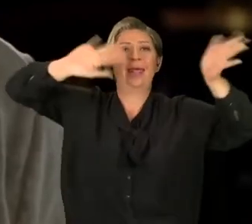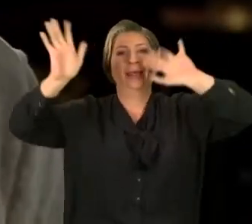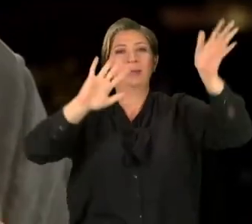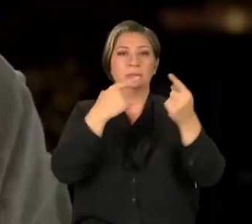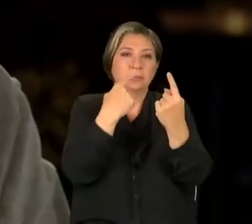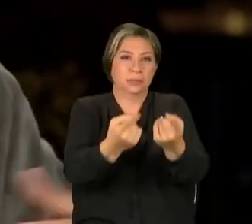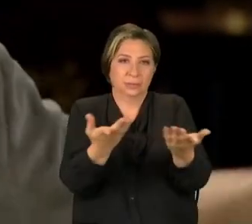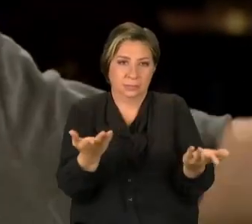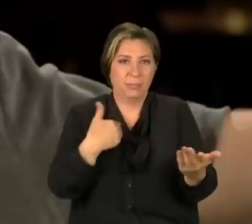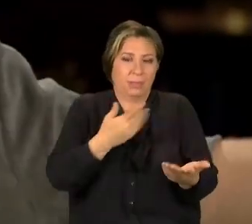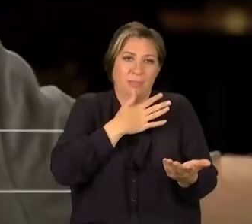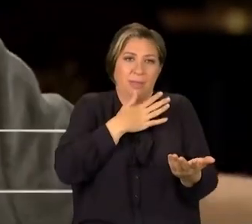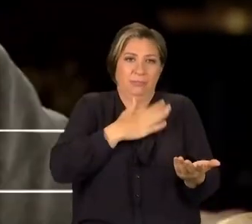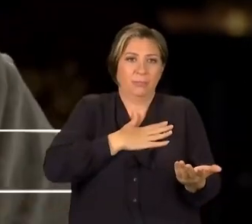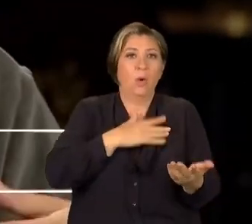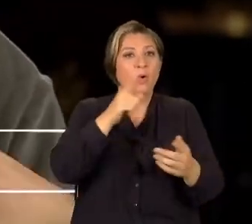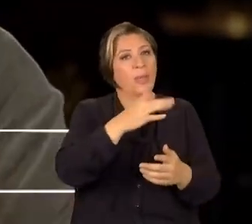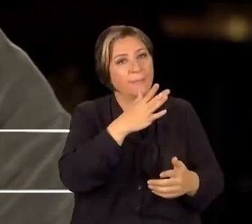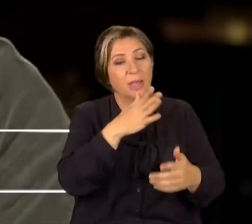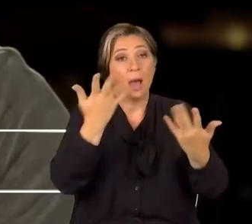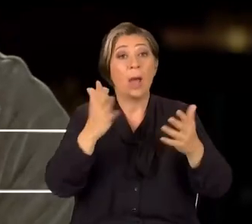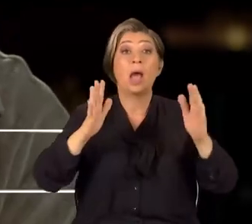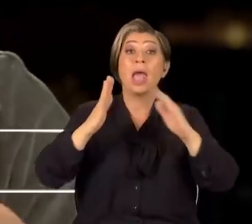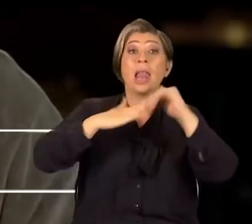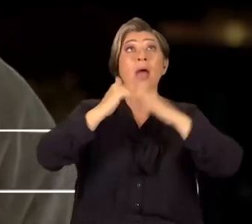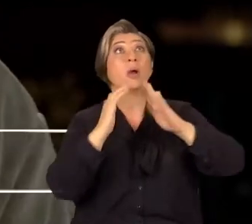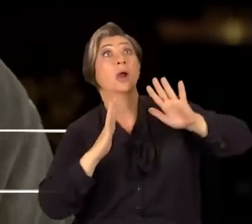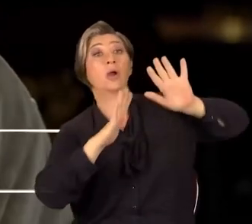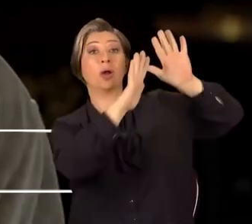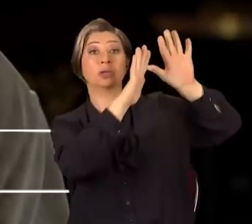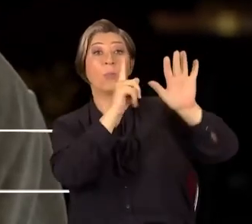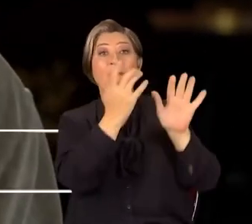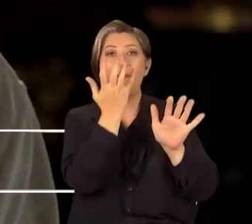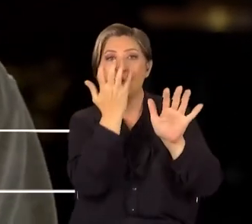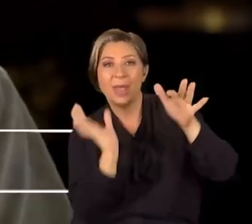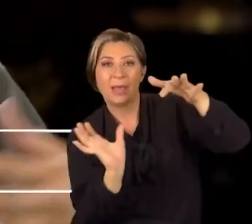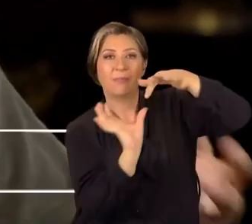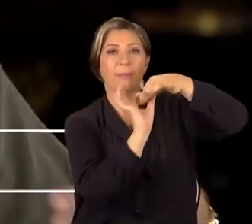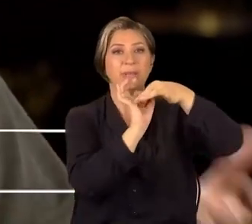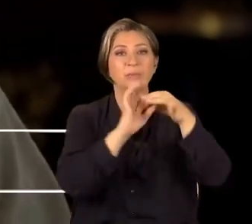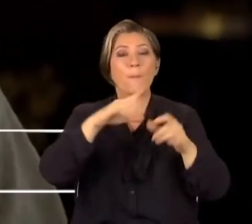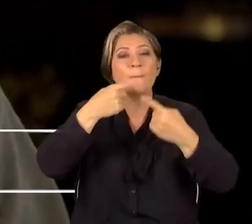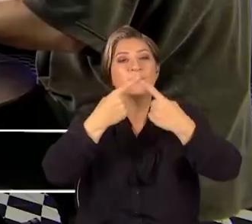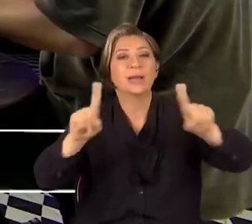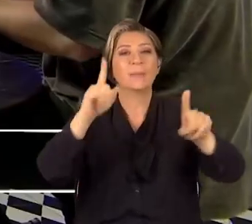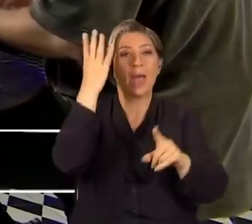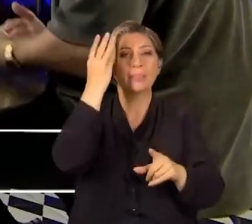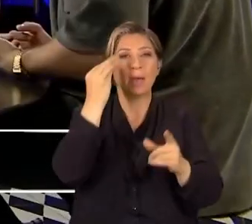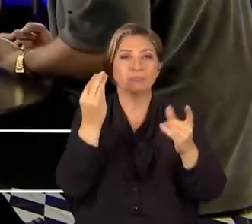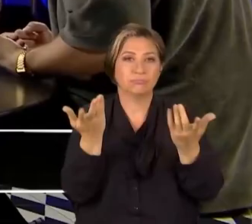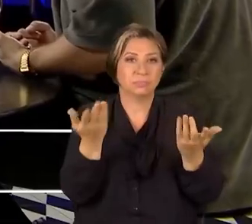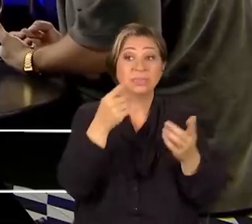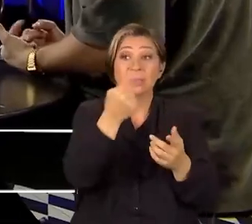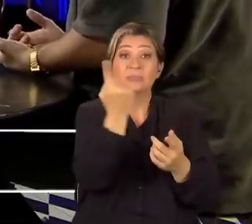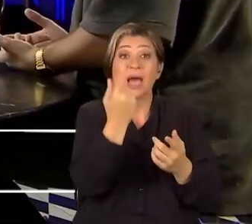Sen de bilirsin Ben de bilirim işte o da bilir ama bütün eller gökyüzünde dediğin zaman bu edebiyatla birleşik Vay başka bir anlam taşıyor Ama sana zaten